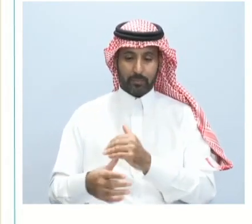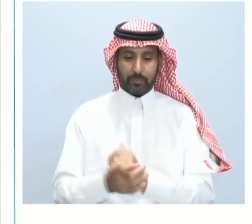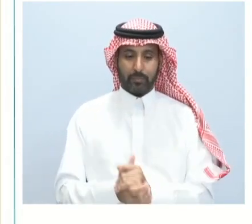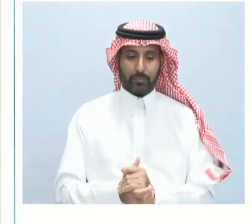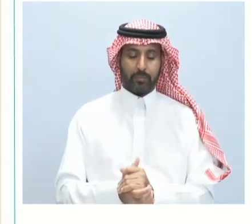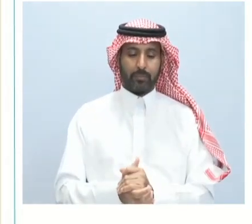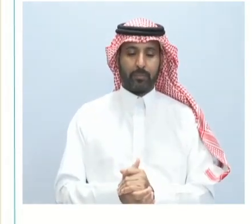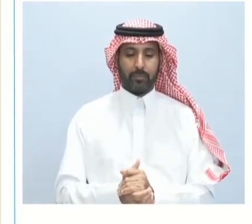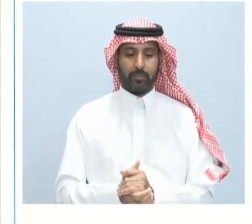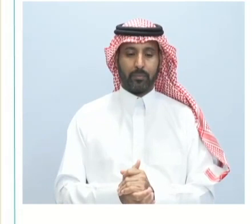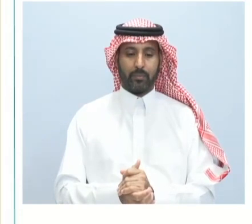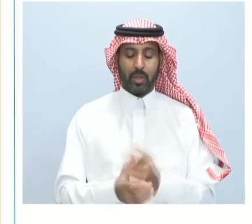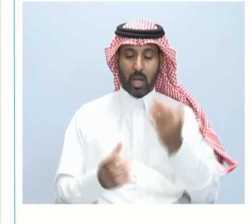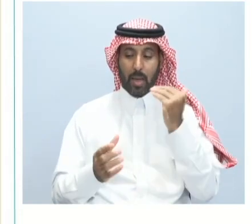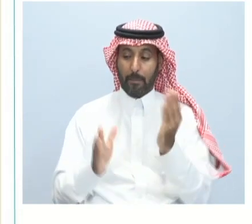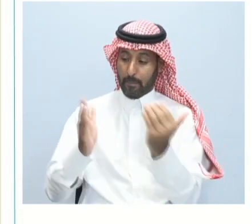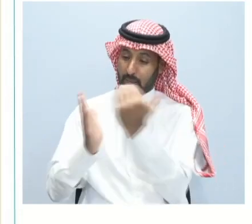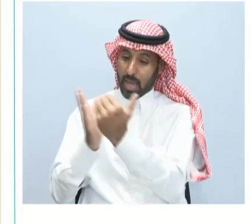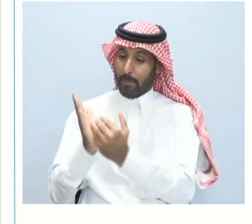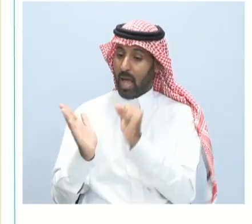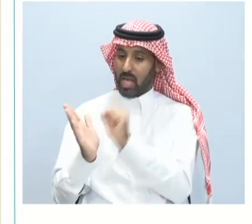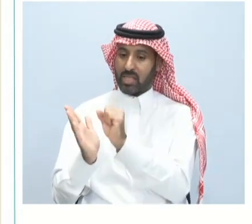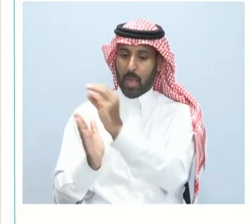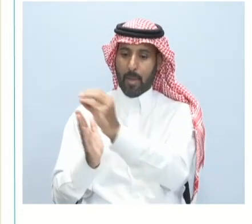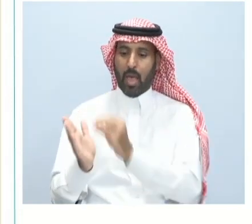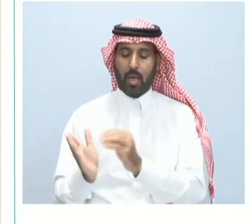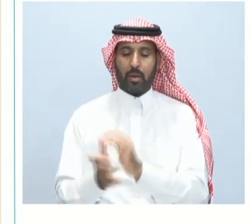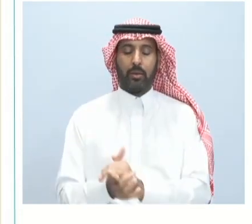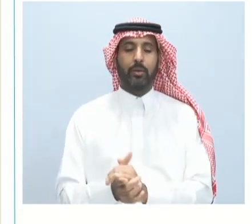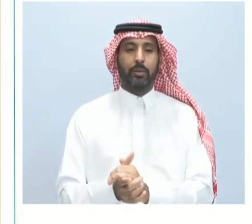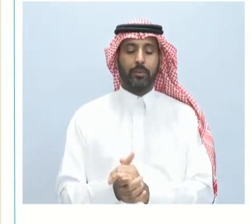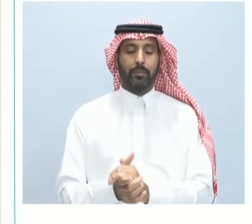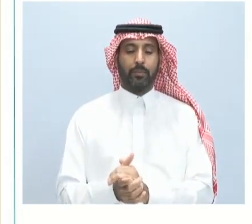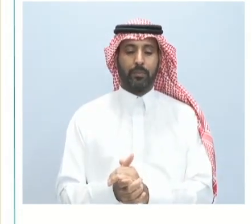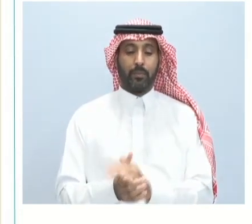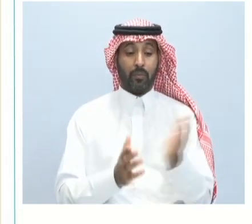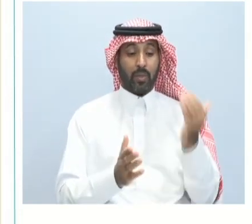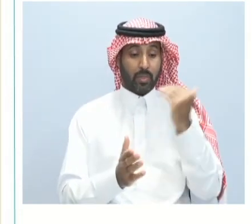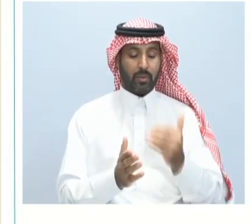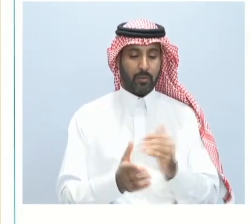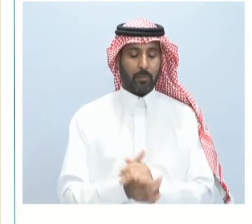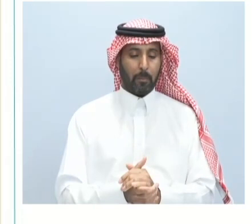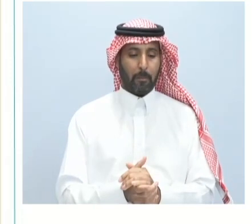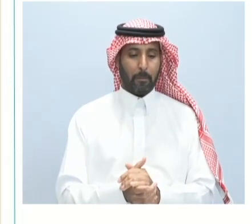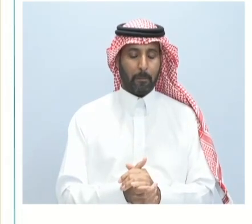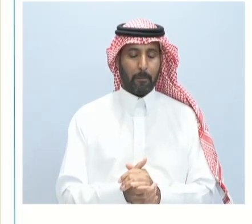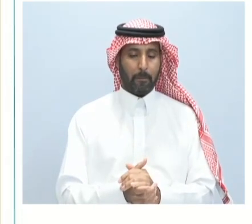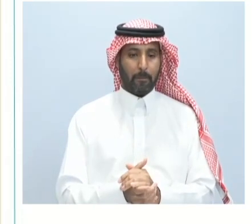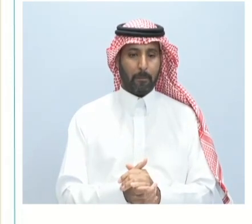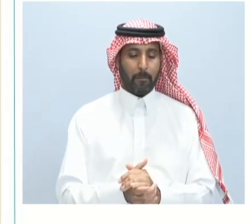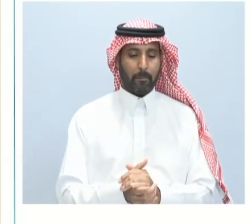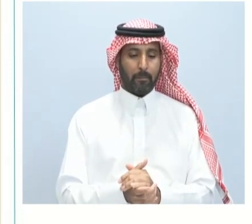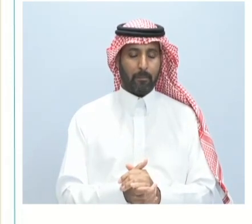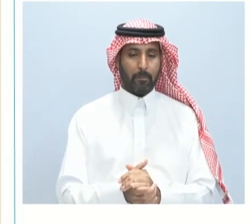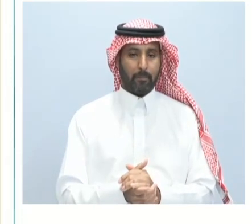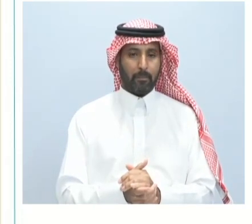وقمنا بانشاء قائمه خاصه لها في هذه في هذا الجزء نقوم هنا في